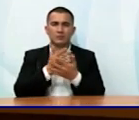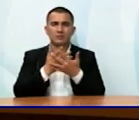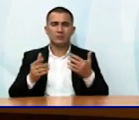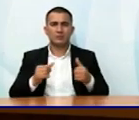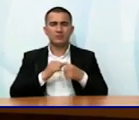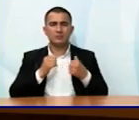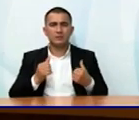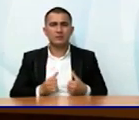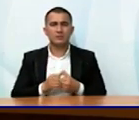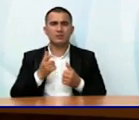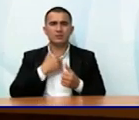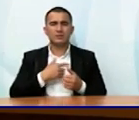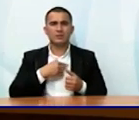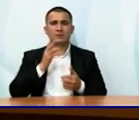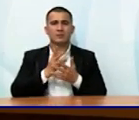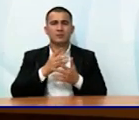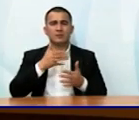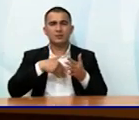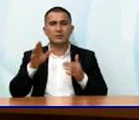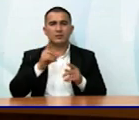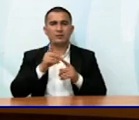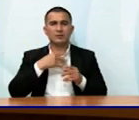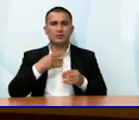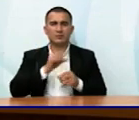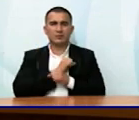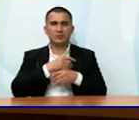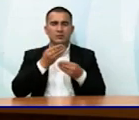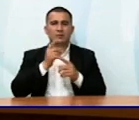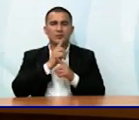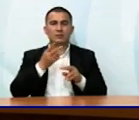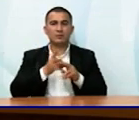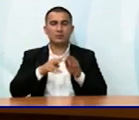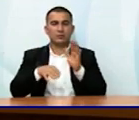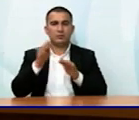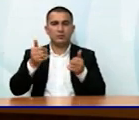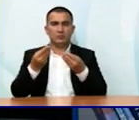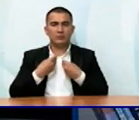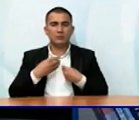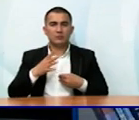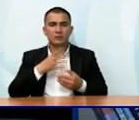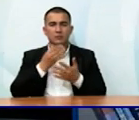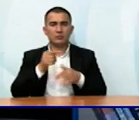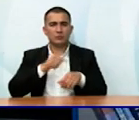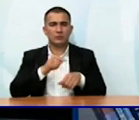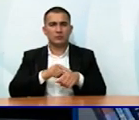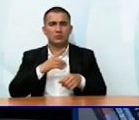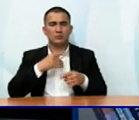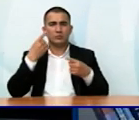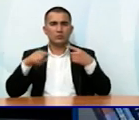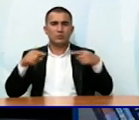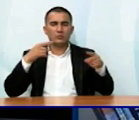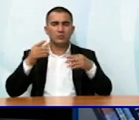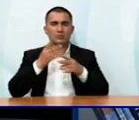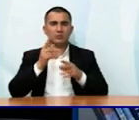topdim. Kishay bin desa, dam urmag'il kim? Ul erur ko'zgu, chu ko'zgu tira bo'ldi. O'zga aybing